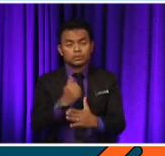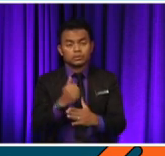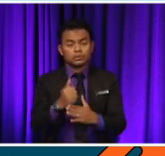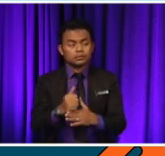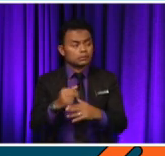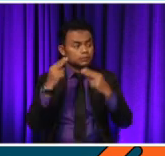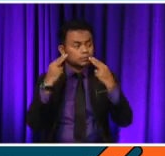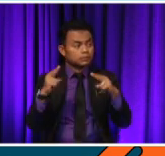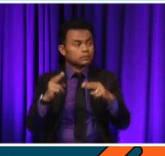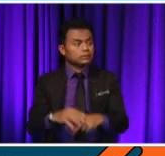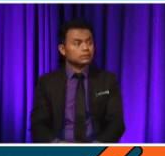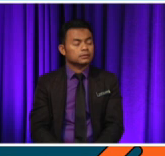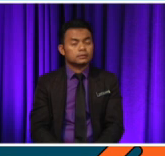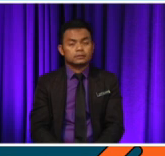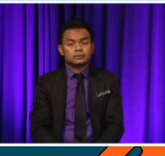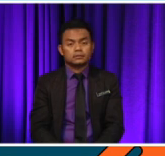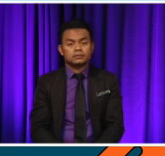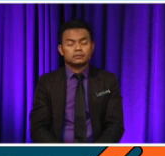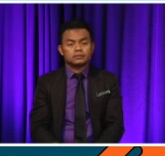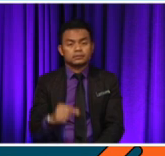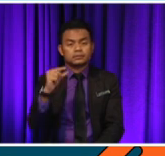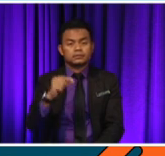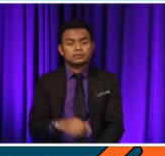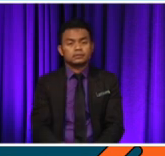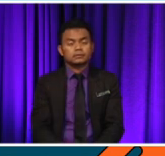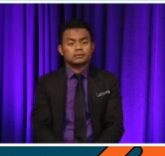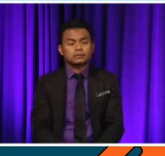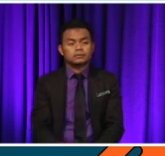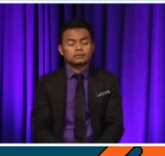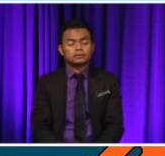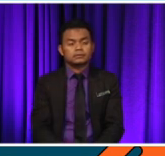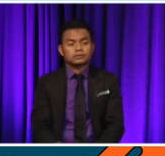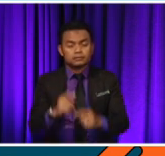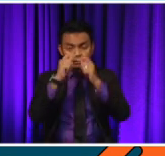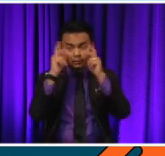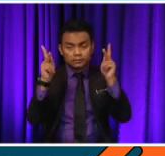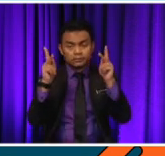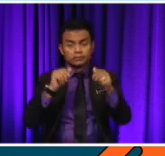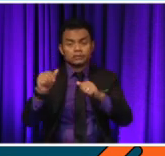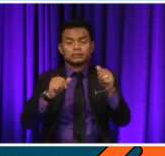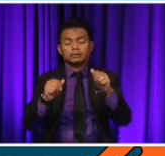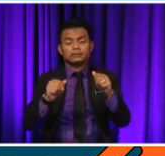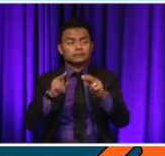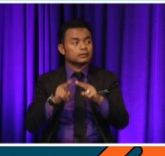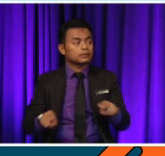berdasarkan markas Oke coba bersedia Terangkan activity utama dan pengusaha